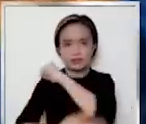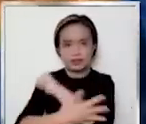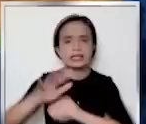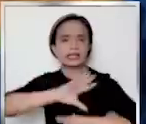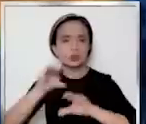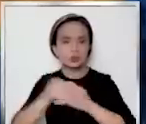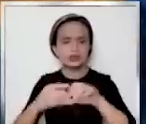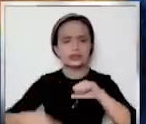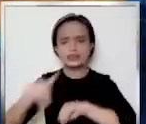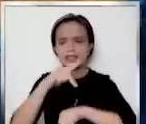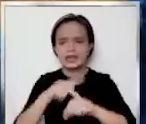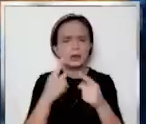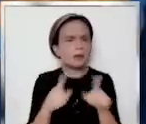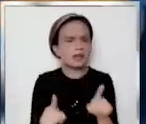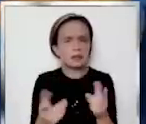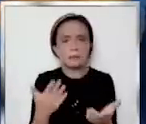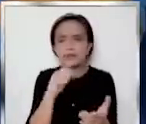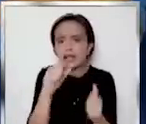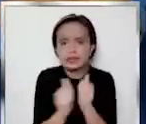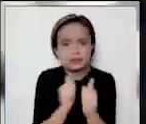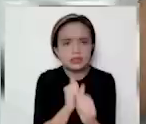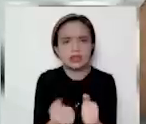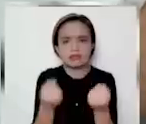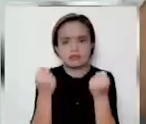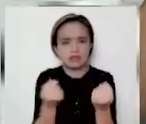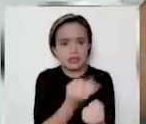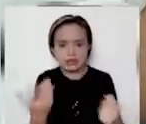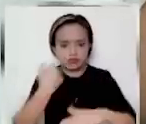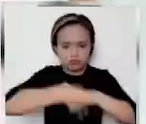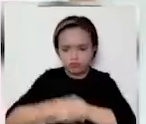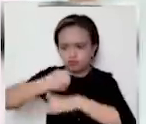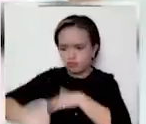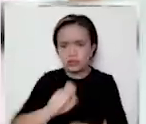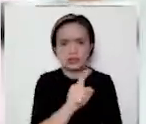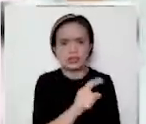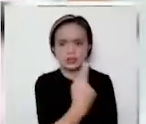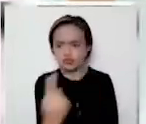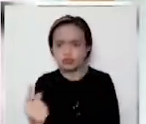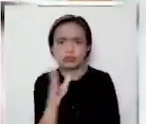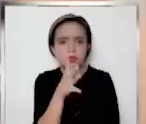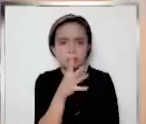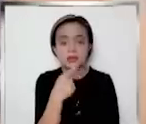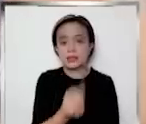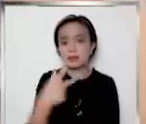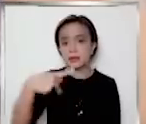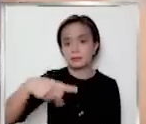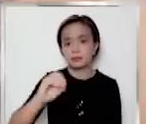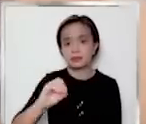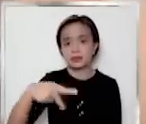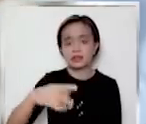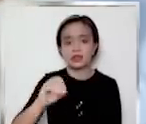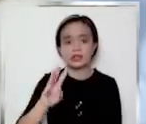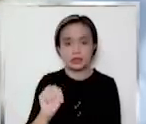Pero baka hindi na yan dahil sa dami ng ipinapanganak kada ina. Ayon kasi sa Commission on Population and Development, pababa na ang